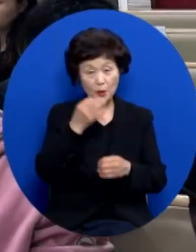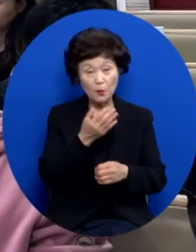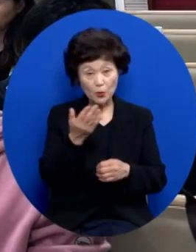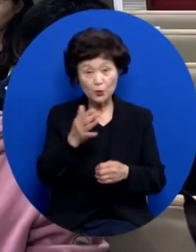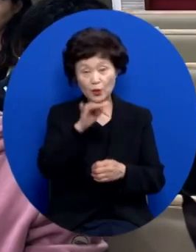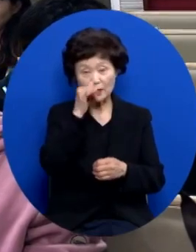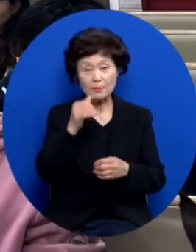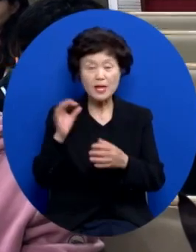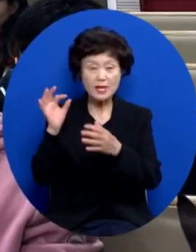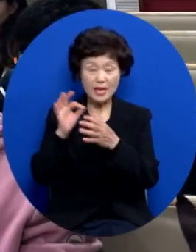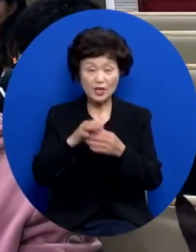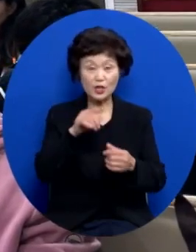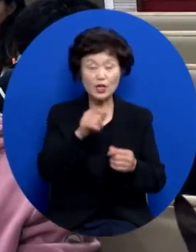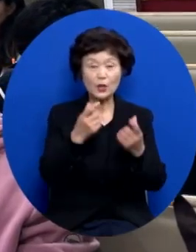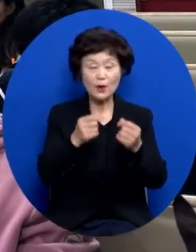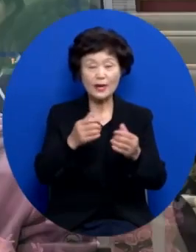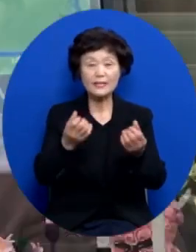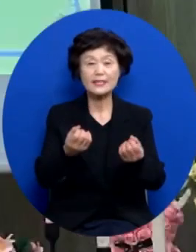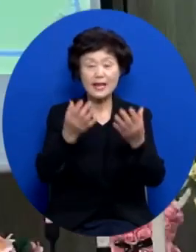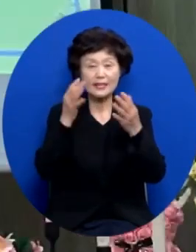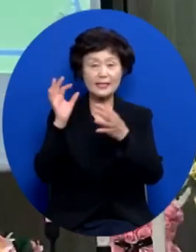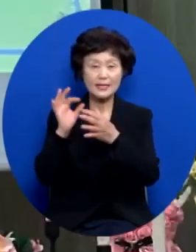컨설팅을 이어갈 것이라고 밝혔습니다